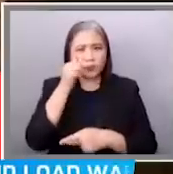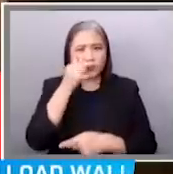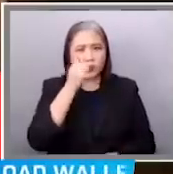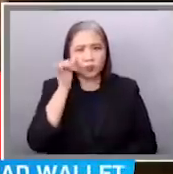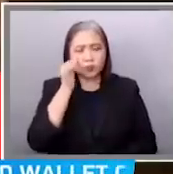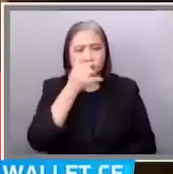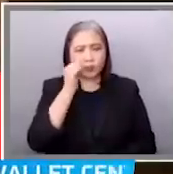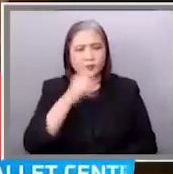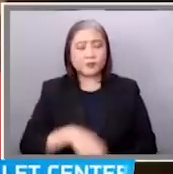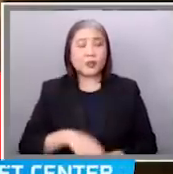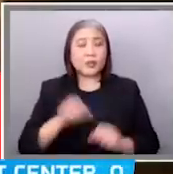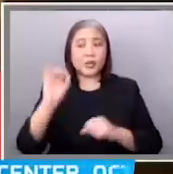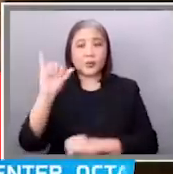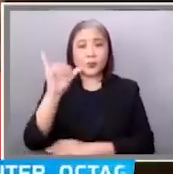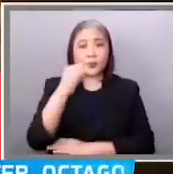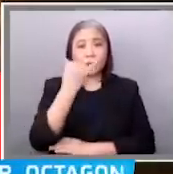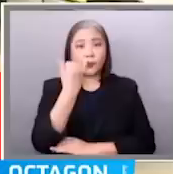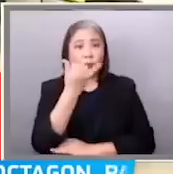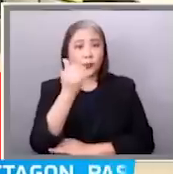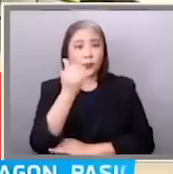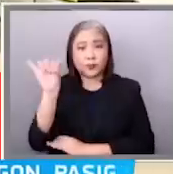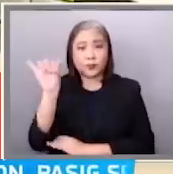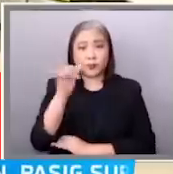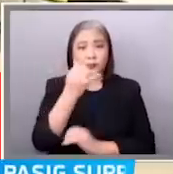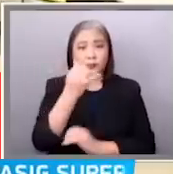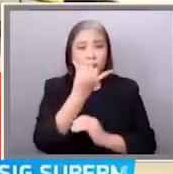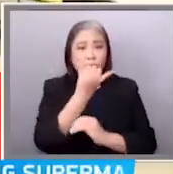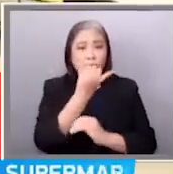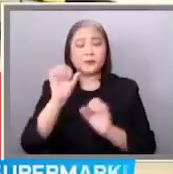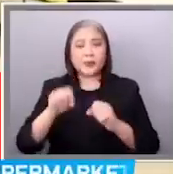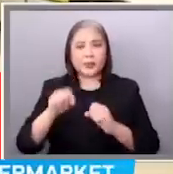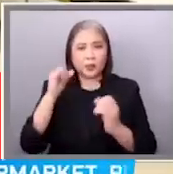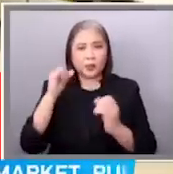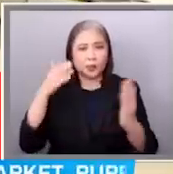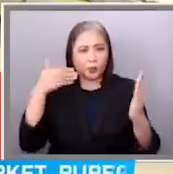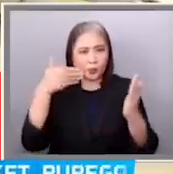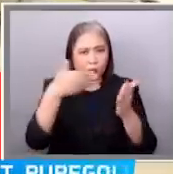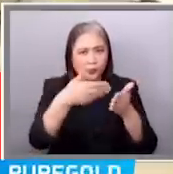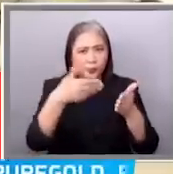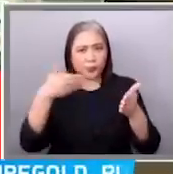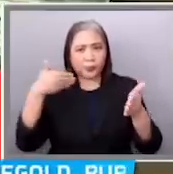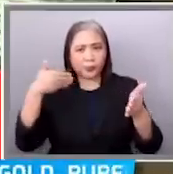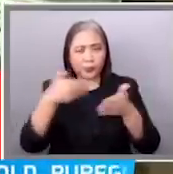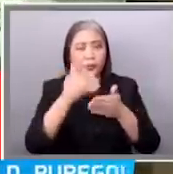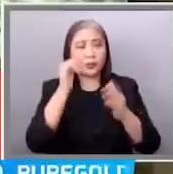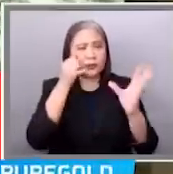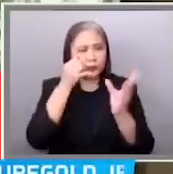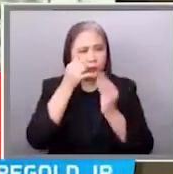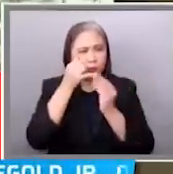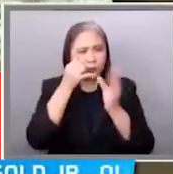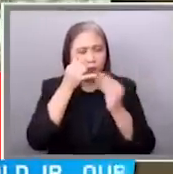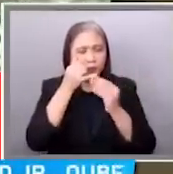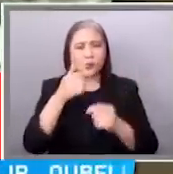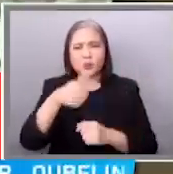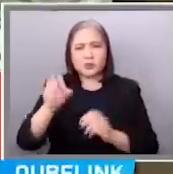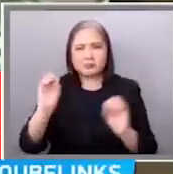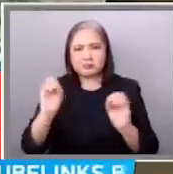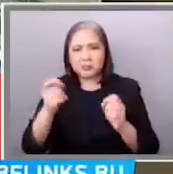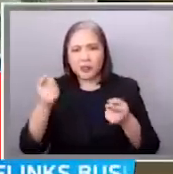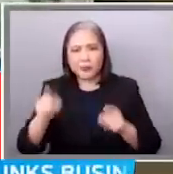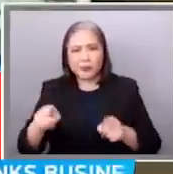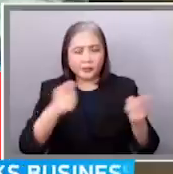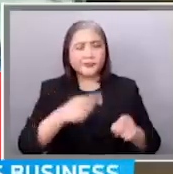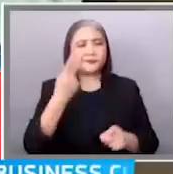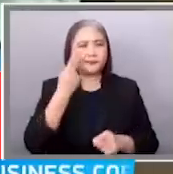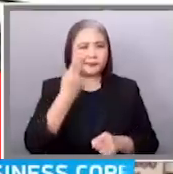360 degrees at may zoom capability para makuha ang anumang mga untoward incidents. Samantala, Rafi, isinara na